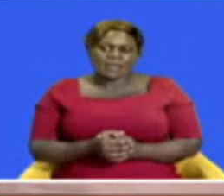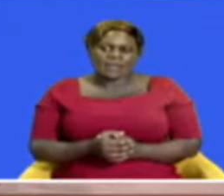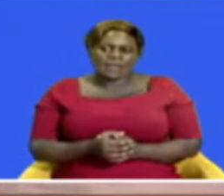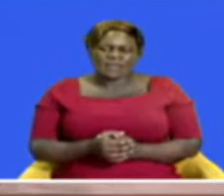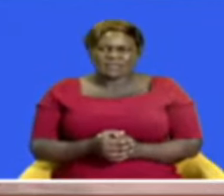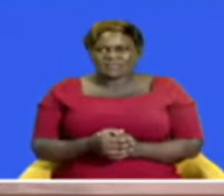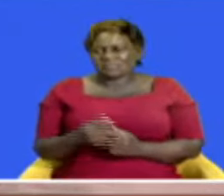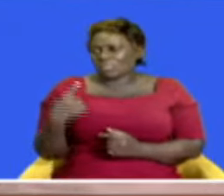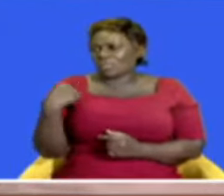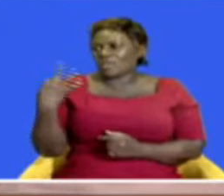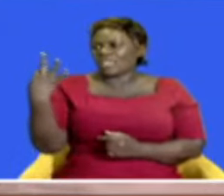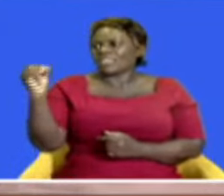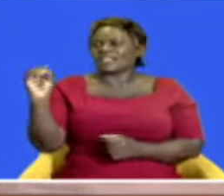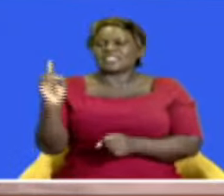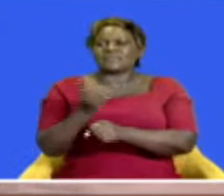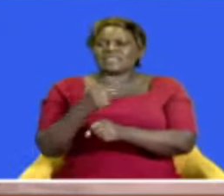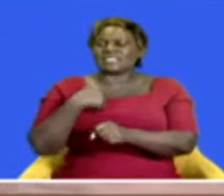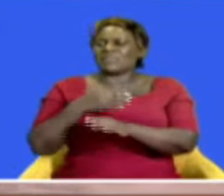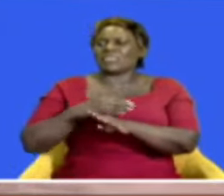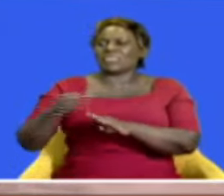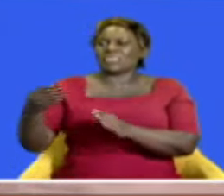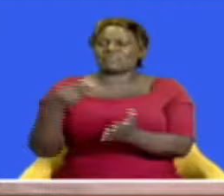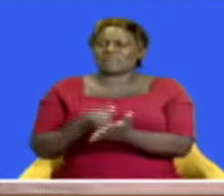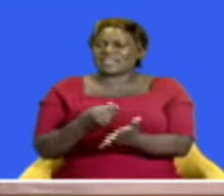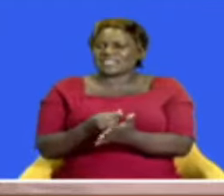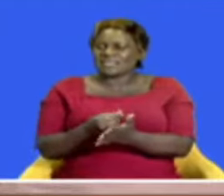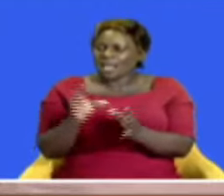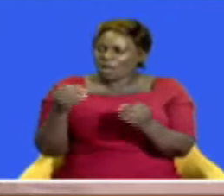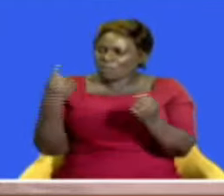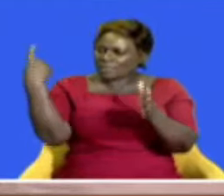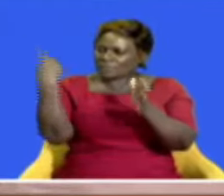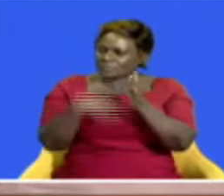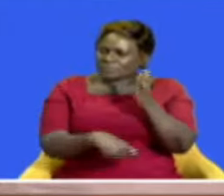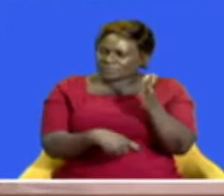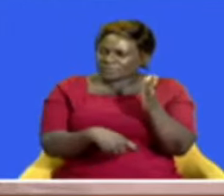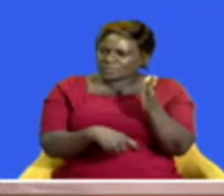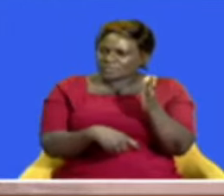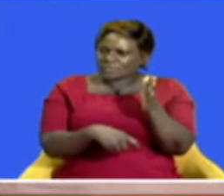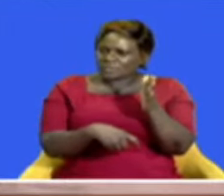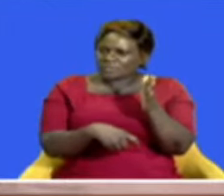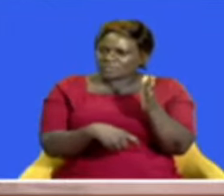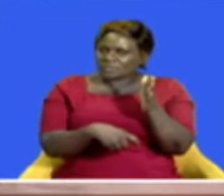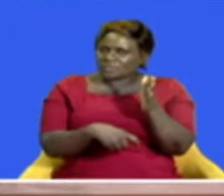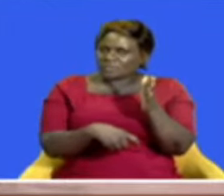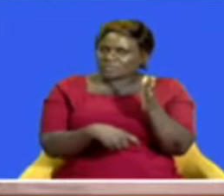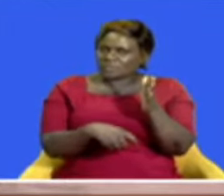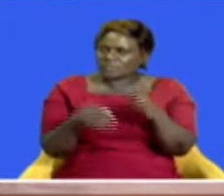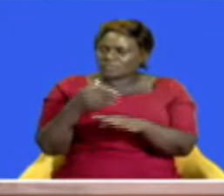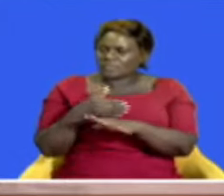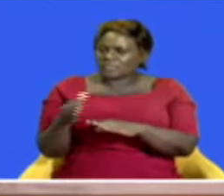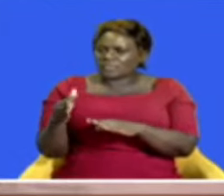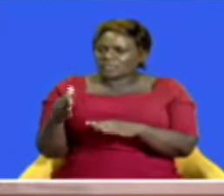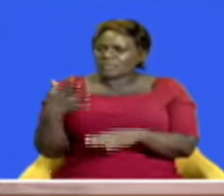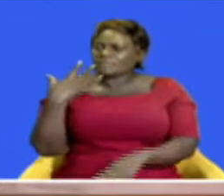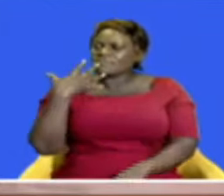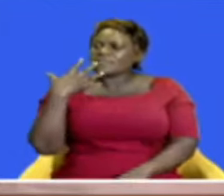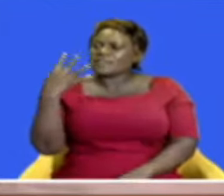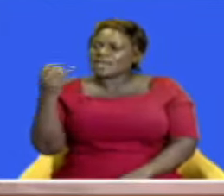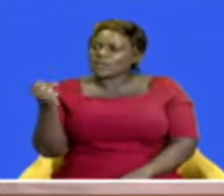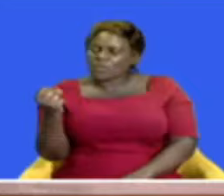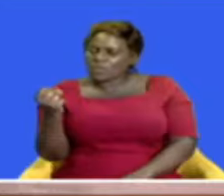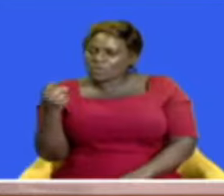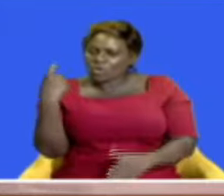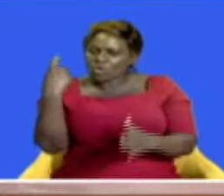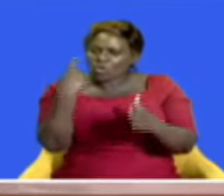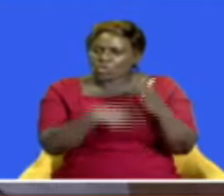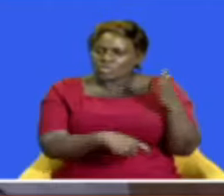Dakika kama 30 ambazo zimepita. Ilikugharimu pesa ngapi kutuma pesa ulizozituma? Nilituma shilingi 500. Mhm.